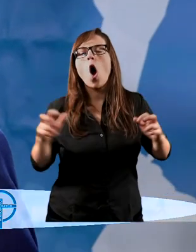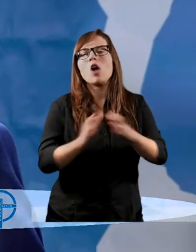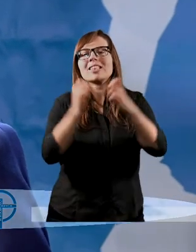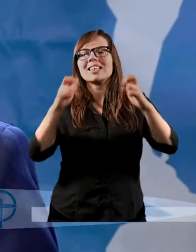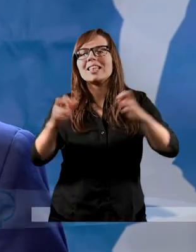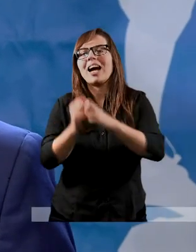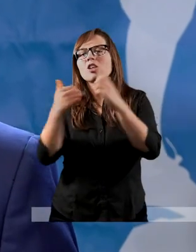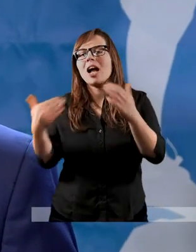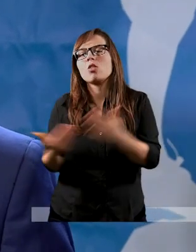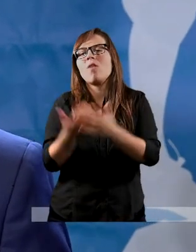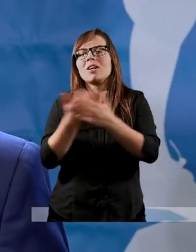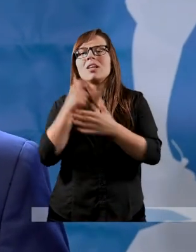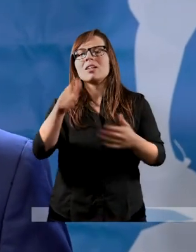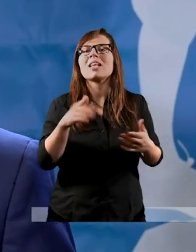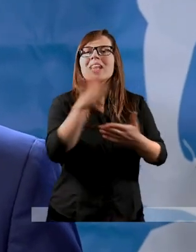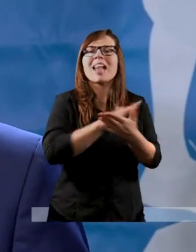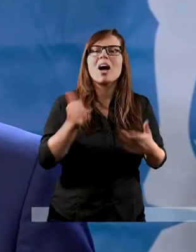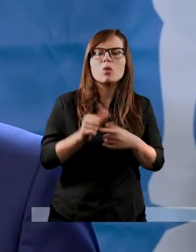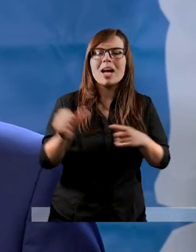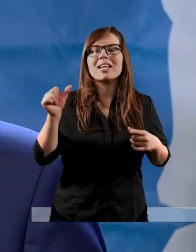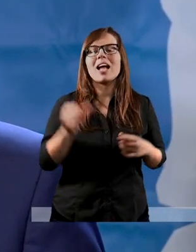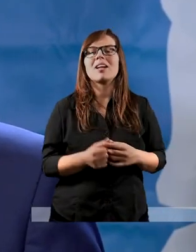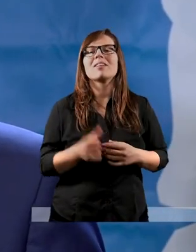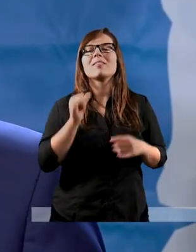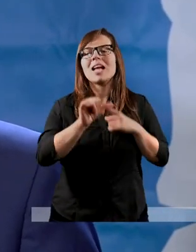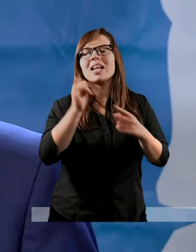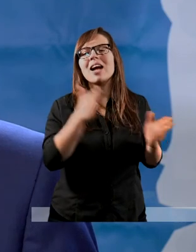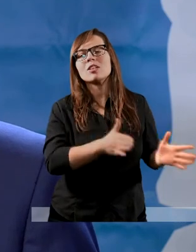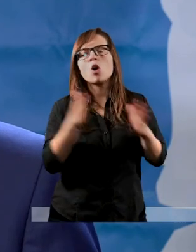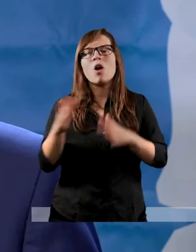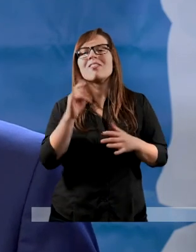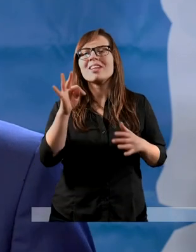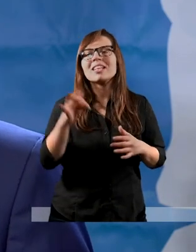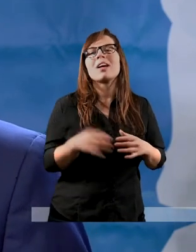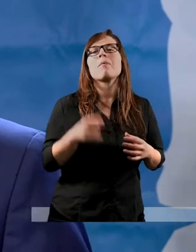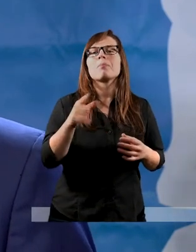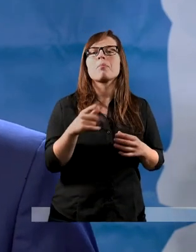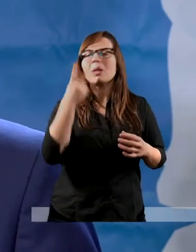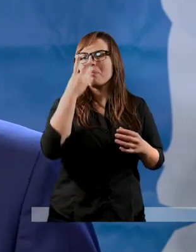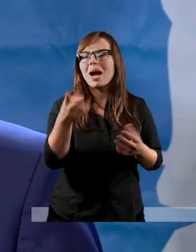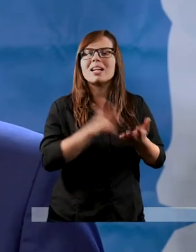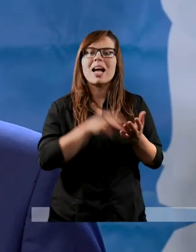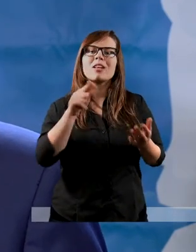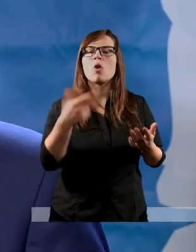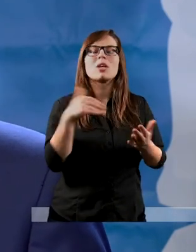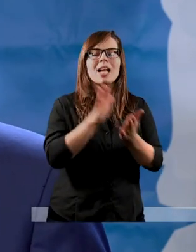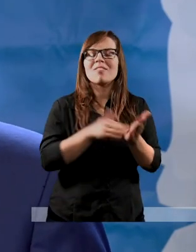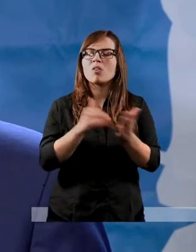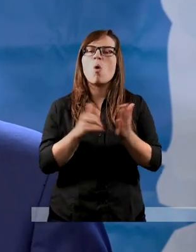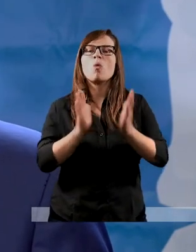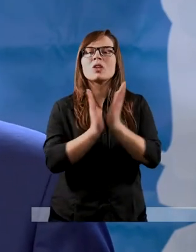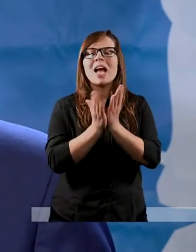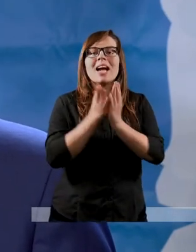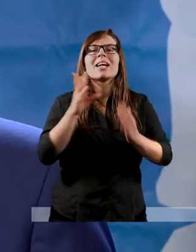odkrycia, jaki ten naród jest i jeszcze jakiś kolejny filtr, przez jaki patrzę na tą niezwykłą